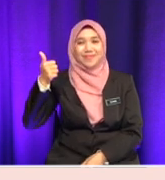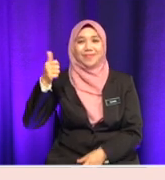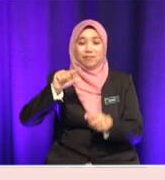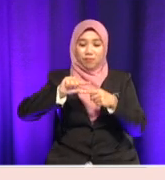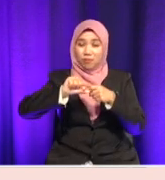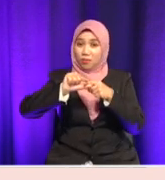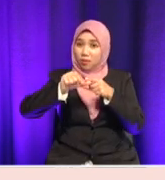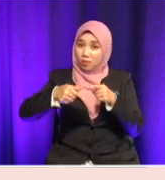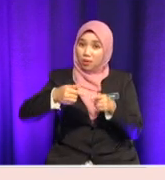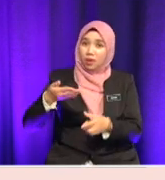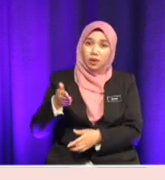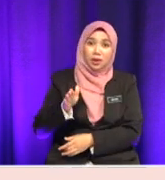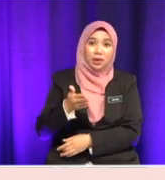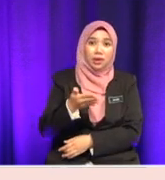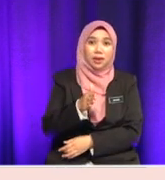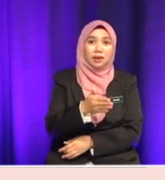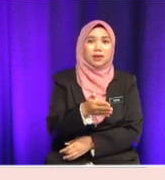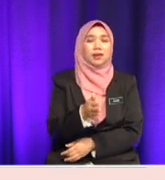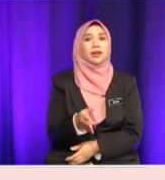ikan segar